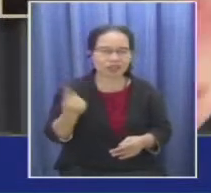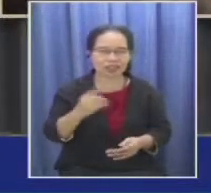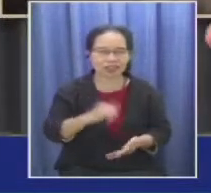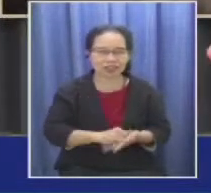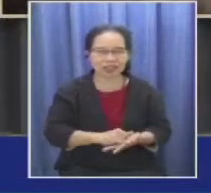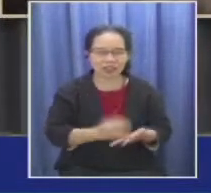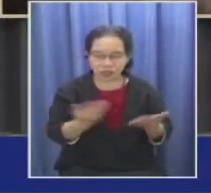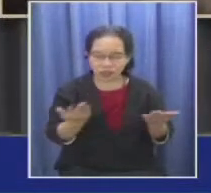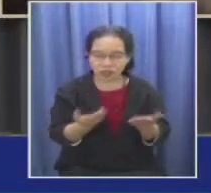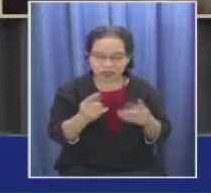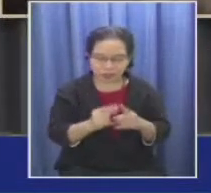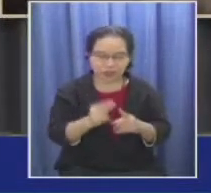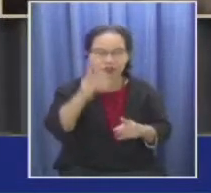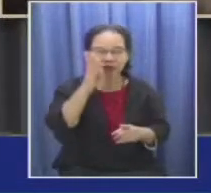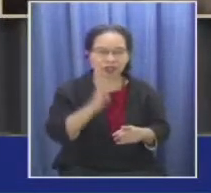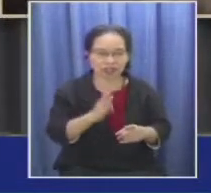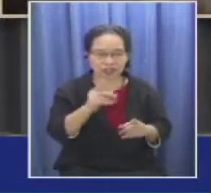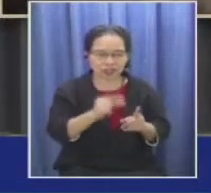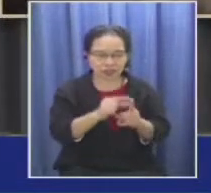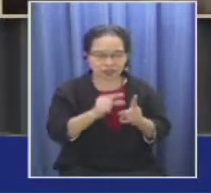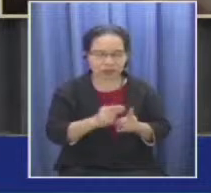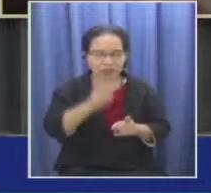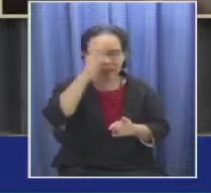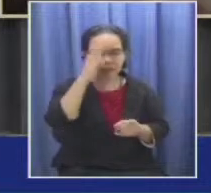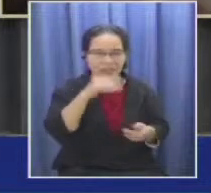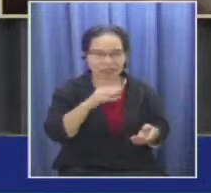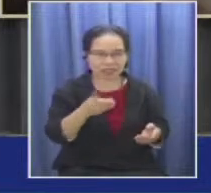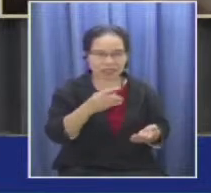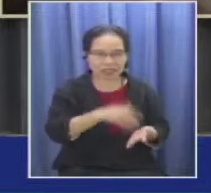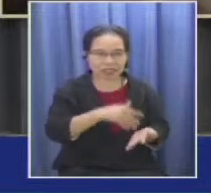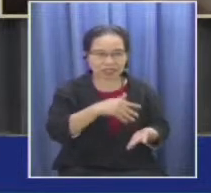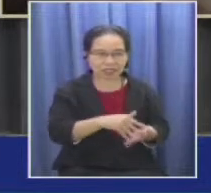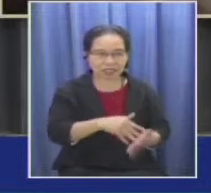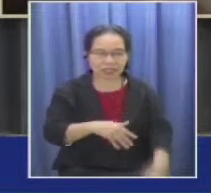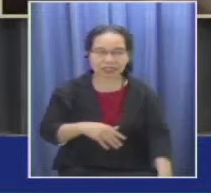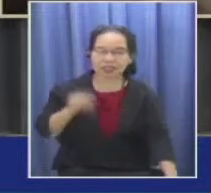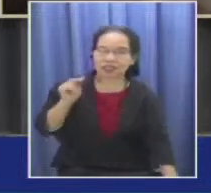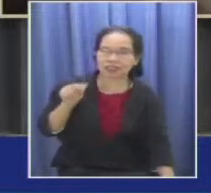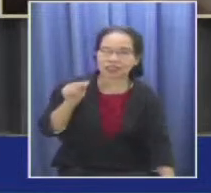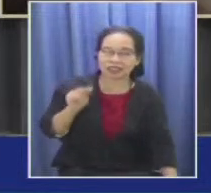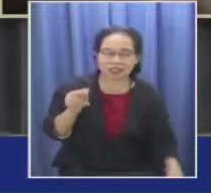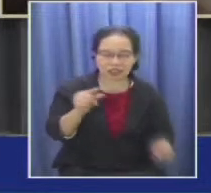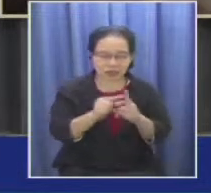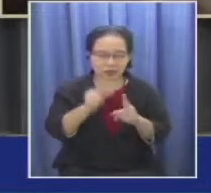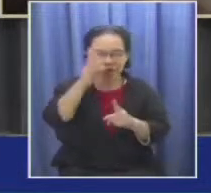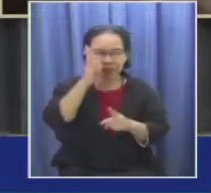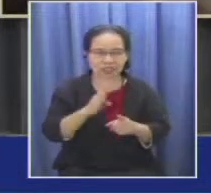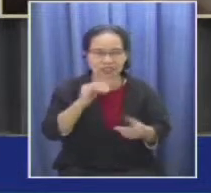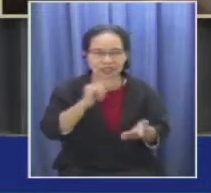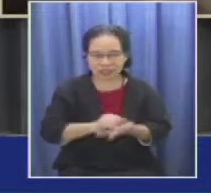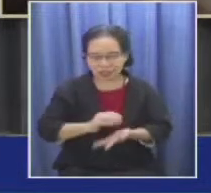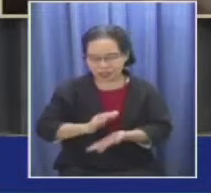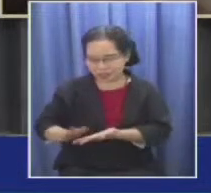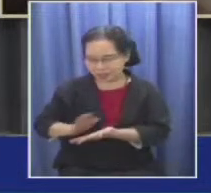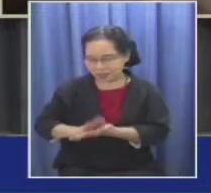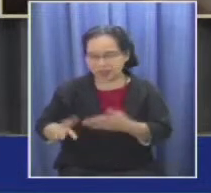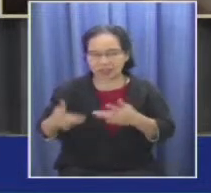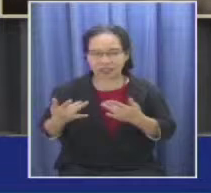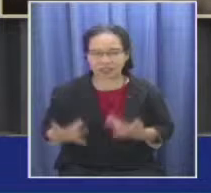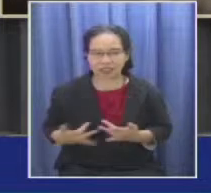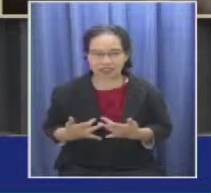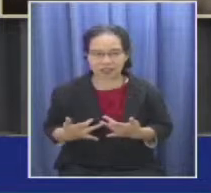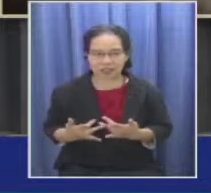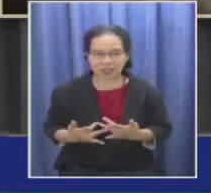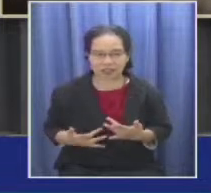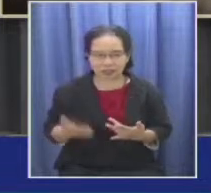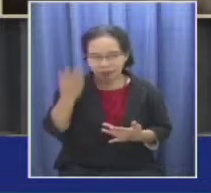mpo abra sorry a wo kɔ no ye nsankyerɛ ne yahodoɔ ɛwɔ yes di ma no nko a